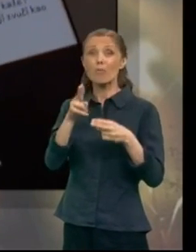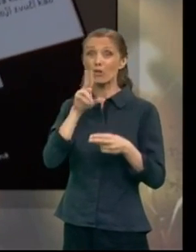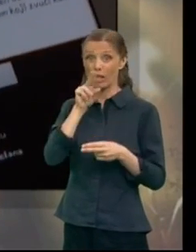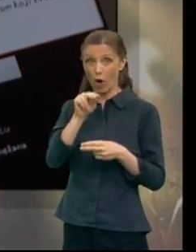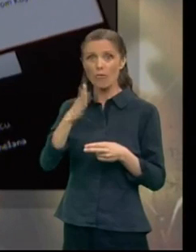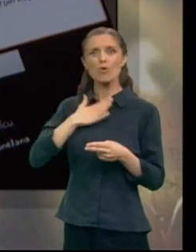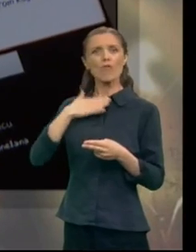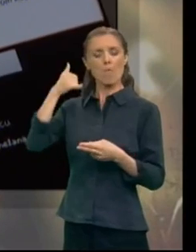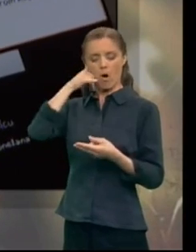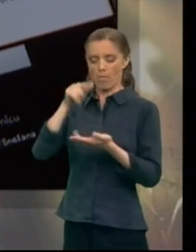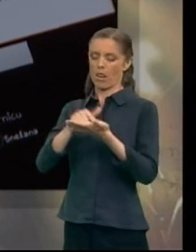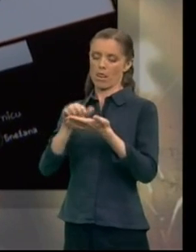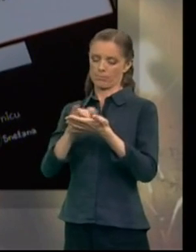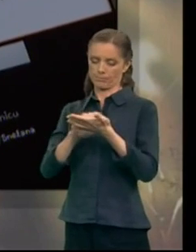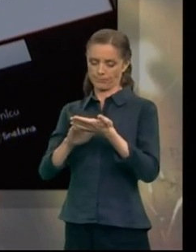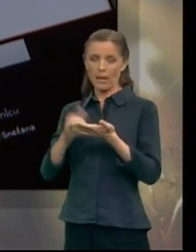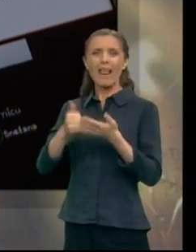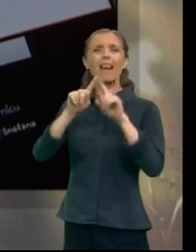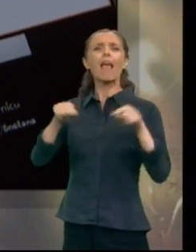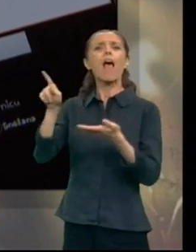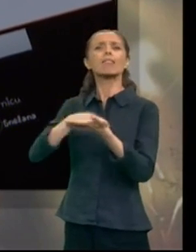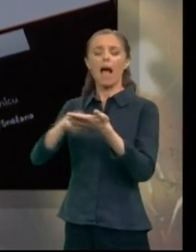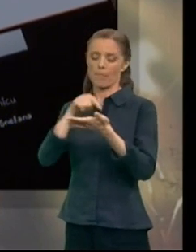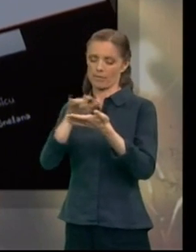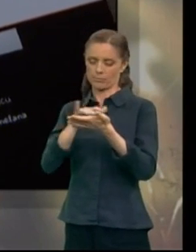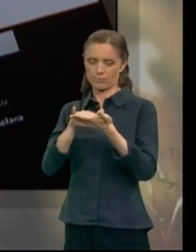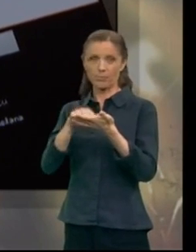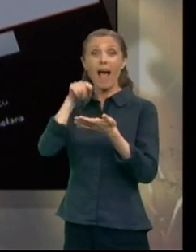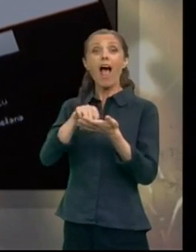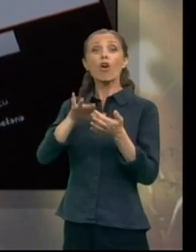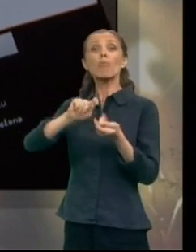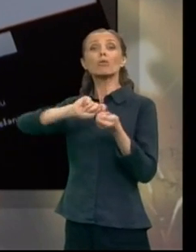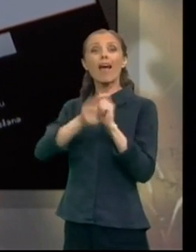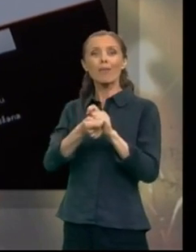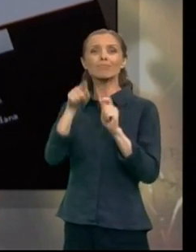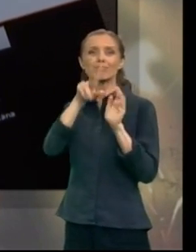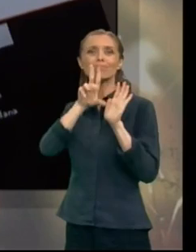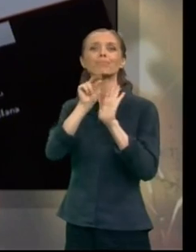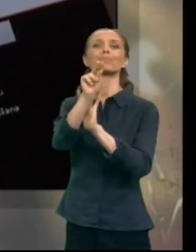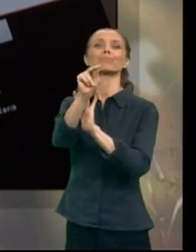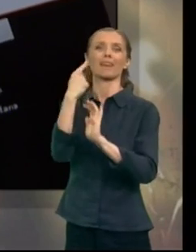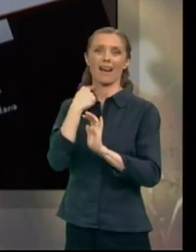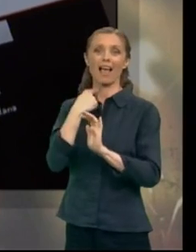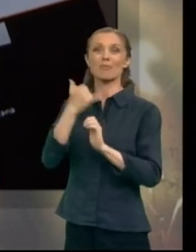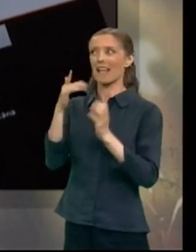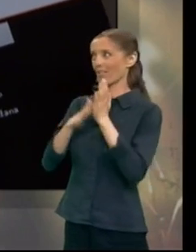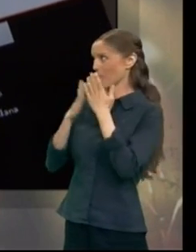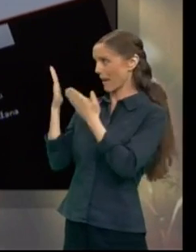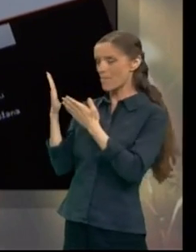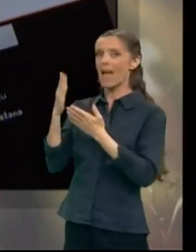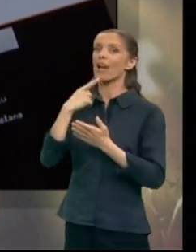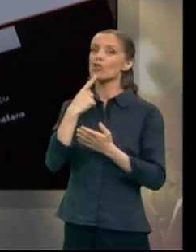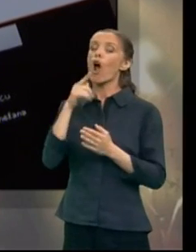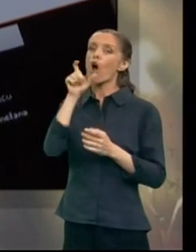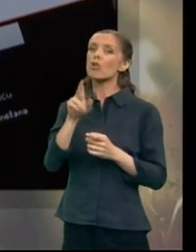mobilnom telefonu ili na tablet računaru ono što žele da kaže i računar to umjesto njih kaže naglas. I osoba koja ne može da govori